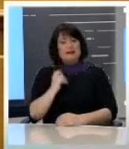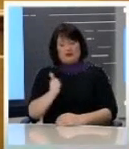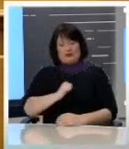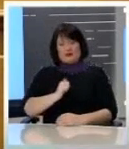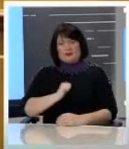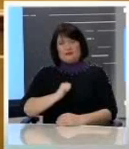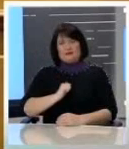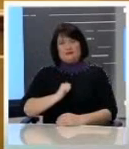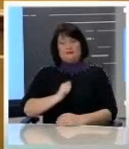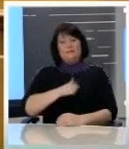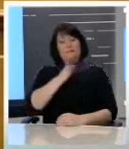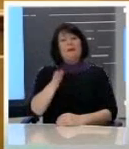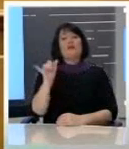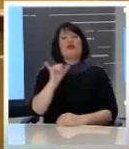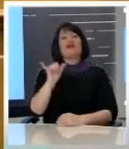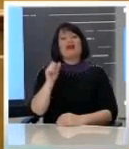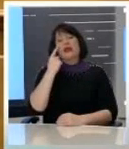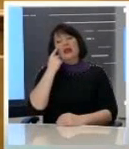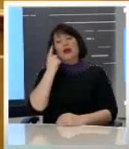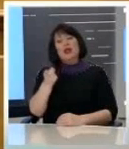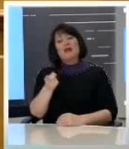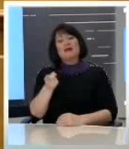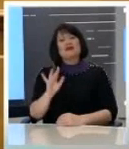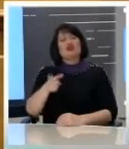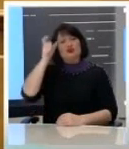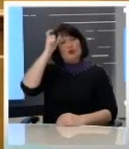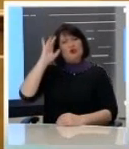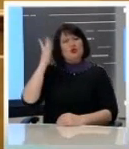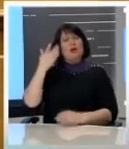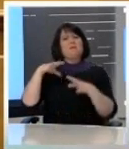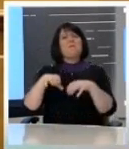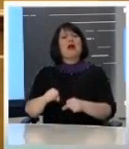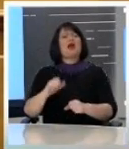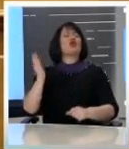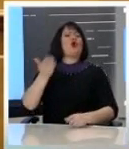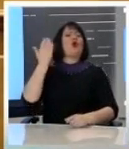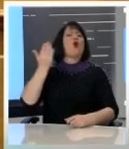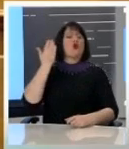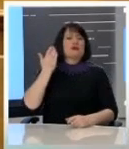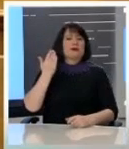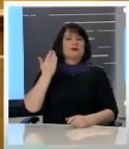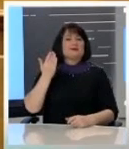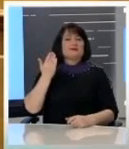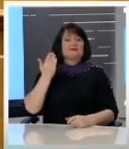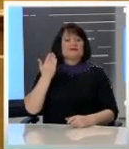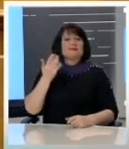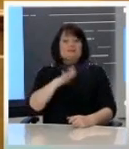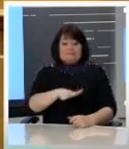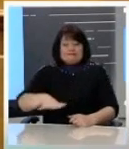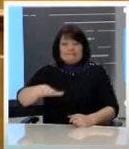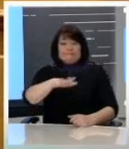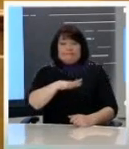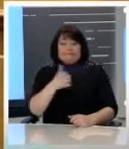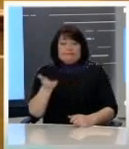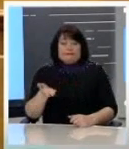ιδιοκτησία πηγαίνει στο υποθετικό φυλακείο, μπορεί να είναι και από την Οθωμανική Αυτοκρατορία, κάτι δεν ξέρω τι. Αυτή είναι η εικόνα